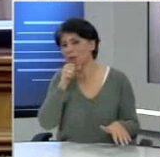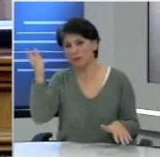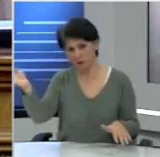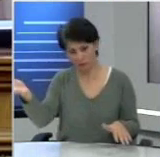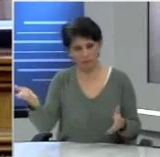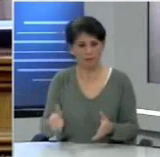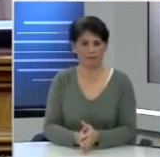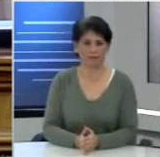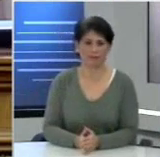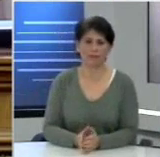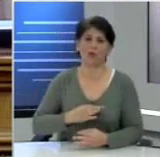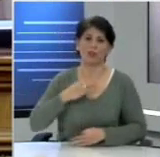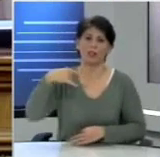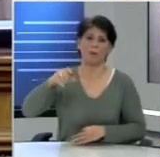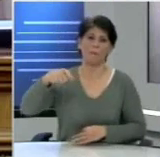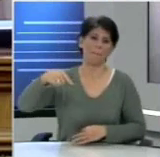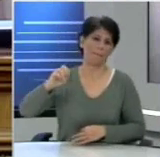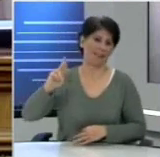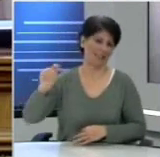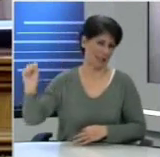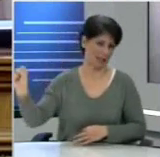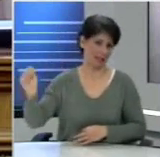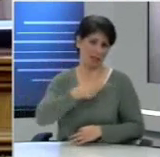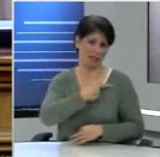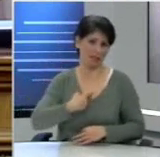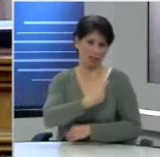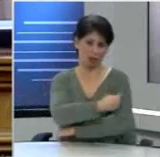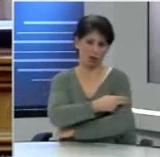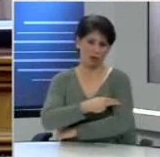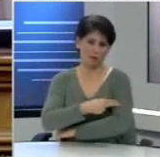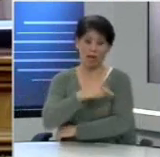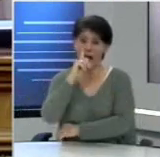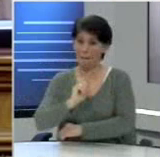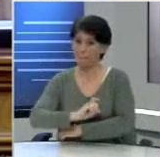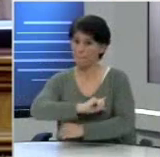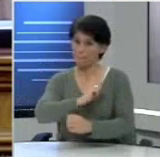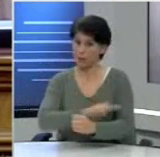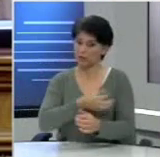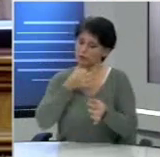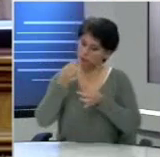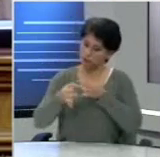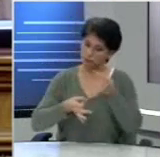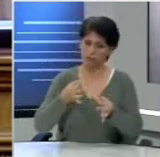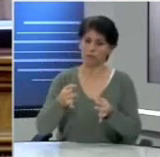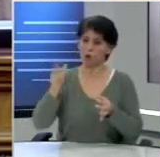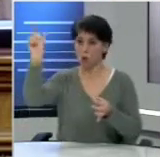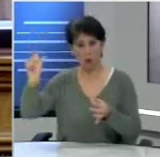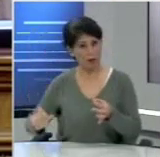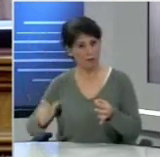κύριος, ο κύριος πατέρας, ως διοικητής νοσοκομείου. Τα απαιτούμενα προσόντα όμως τα περιέγραψε εύγλωτα ο